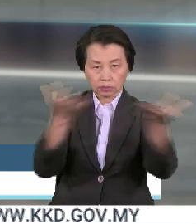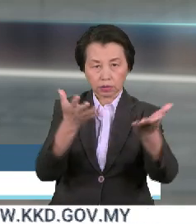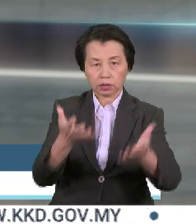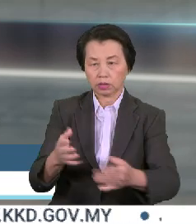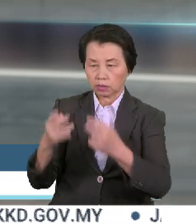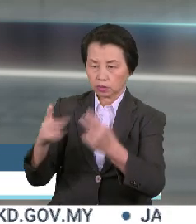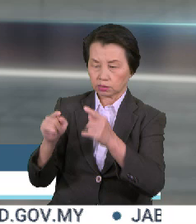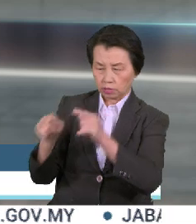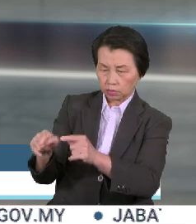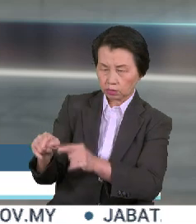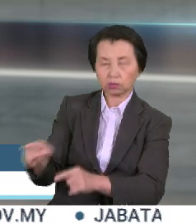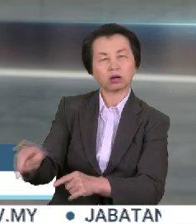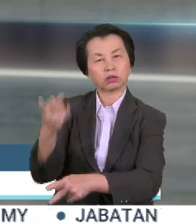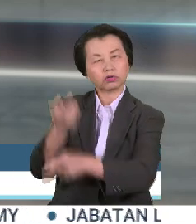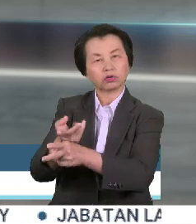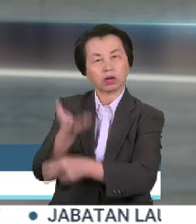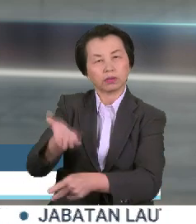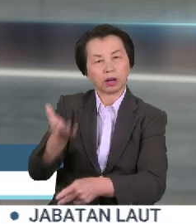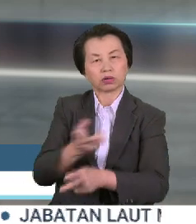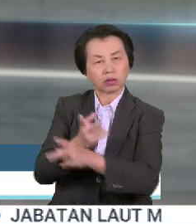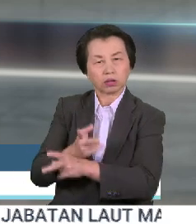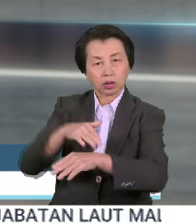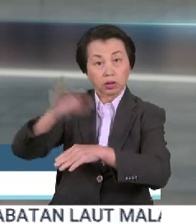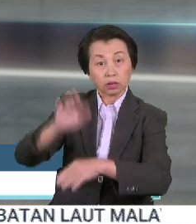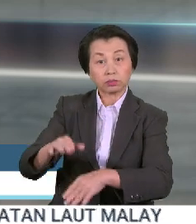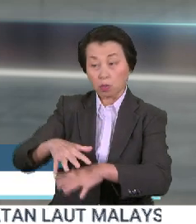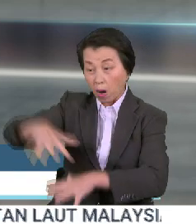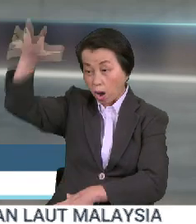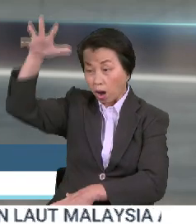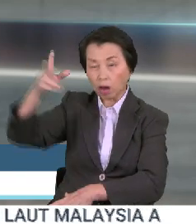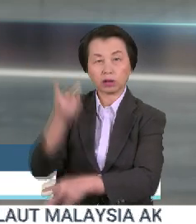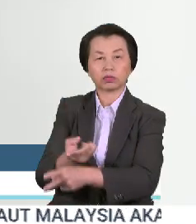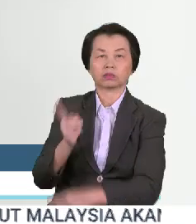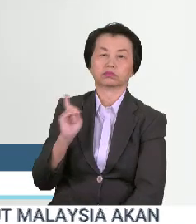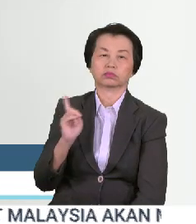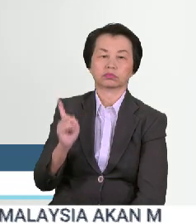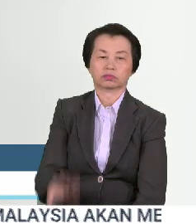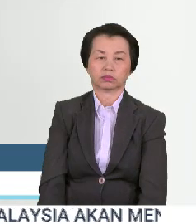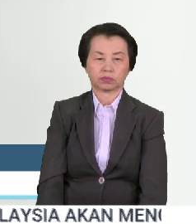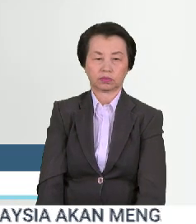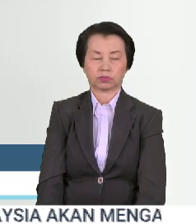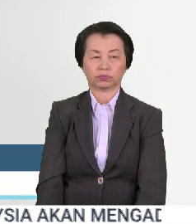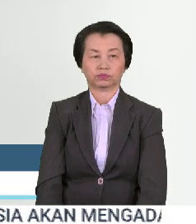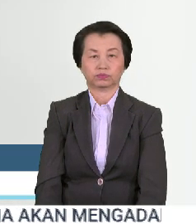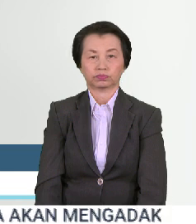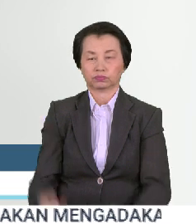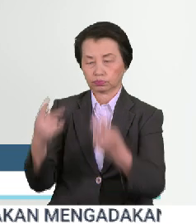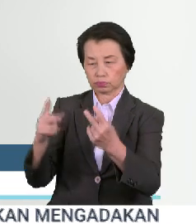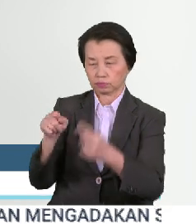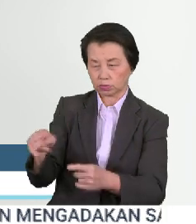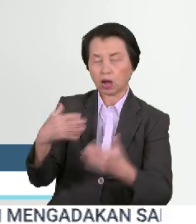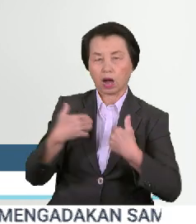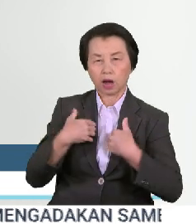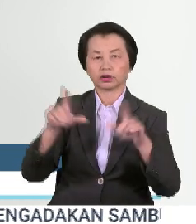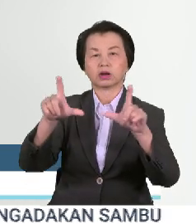premis berkenaan didapati menyimpan barang kawalan melebihi quantity yang ditetapkan premisi itu